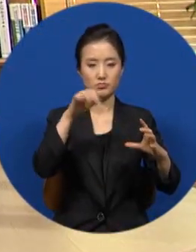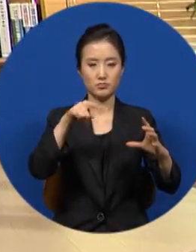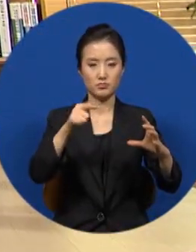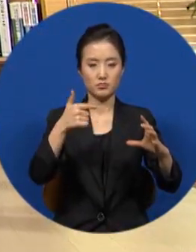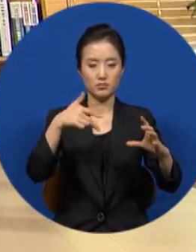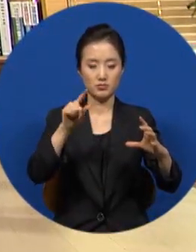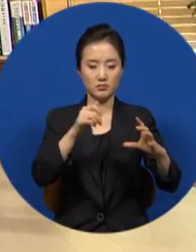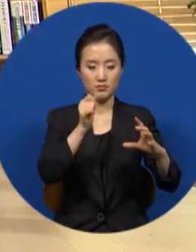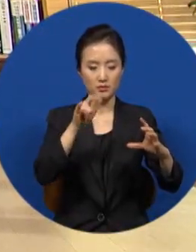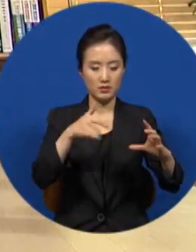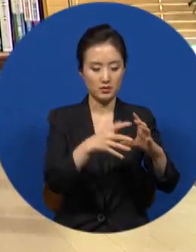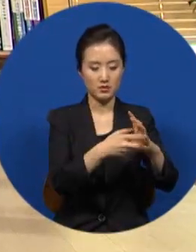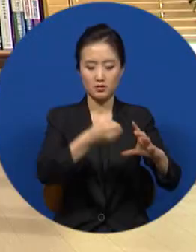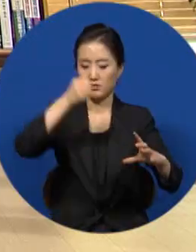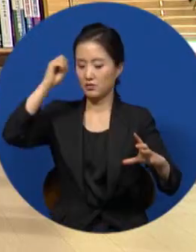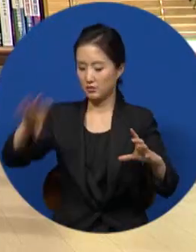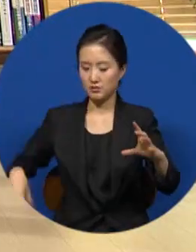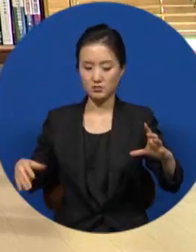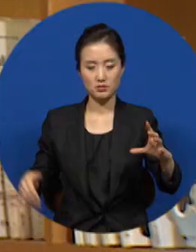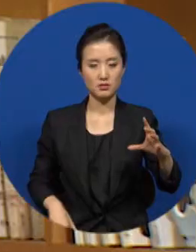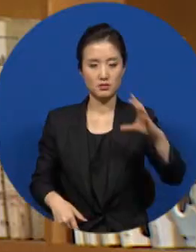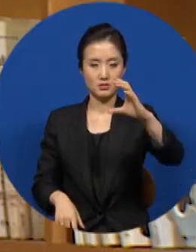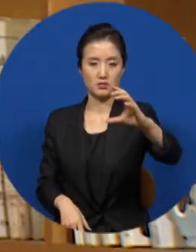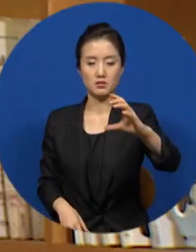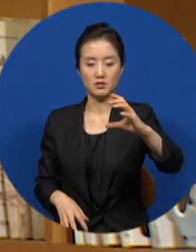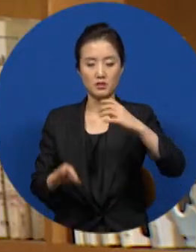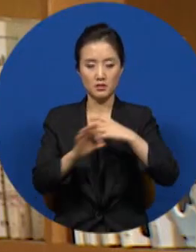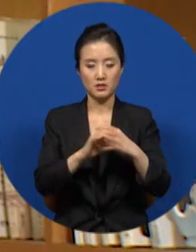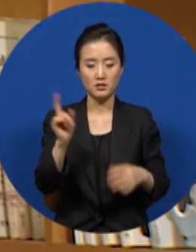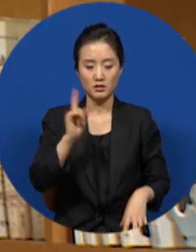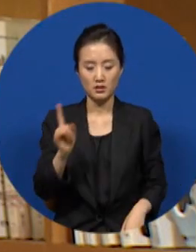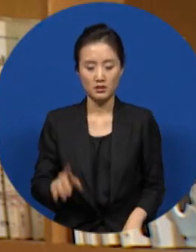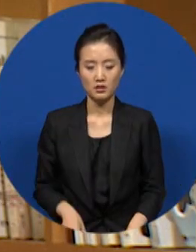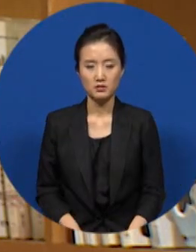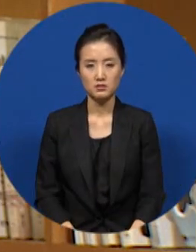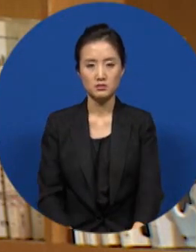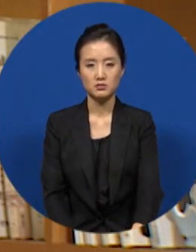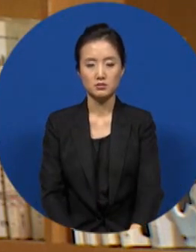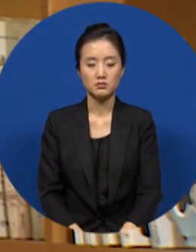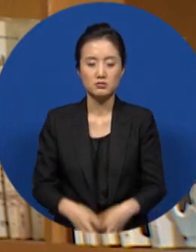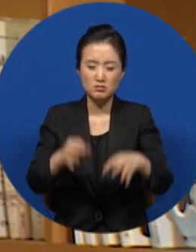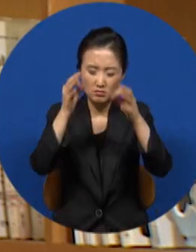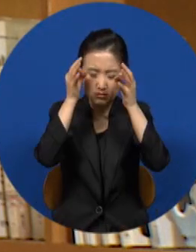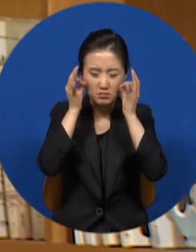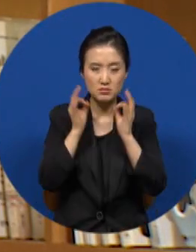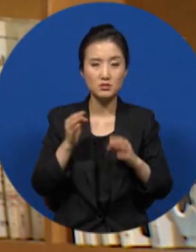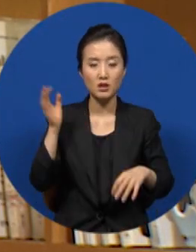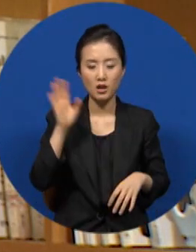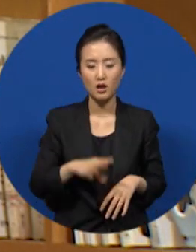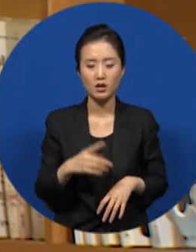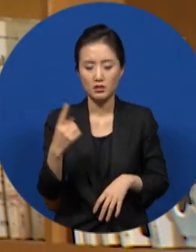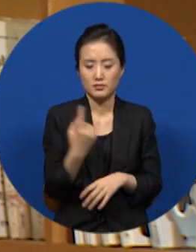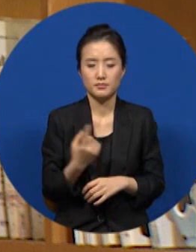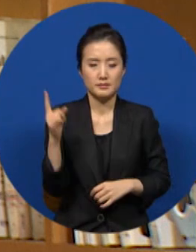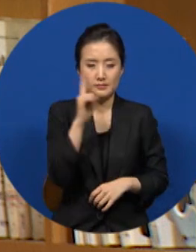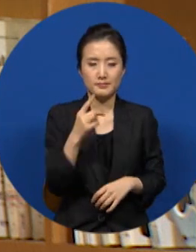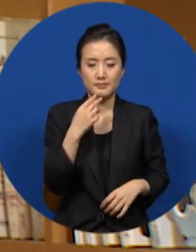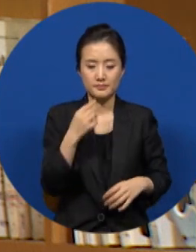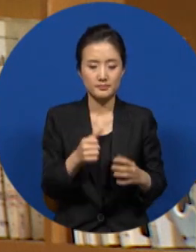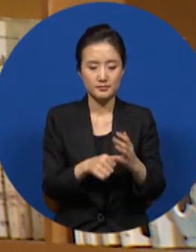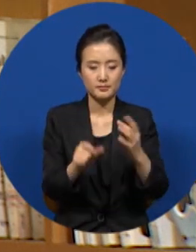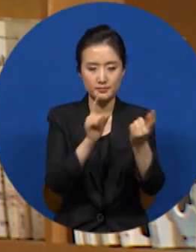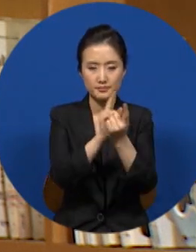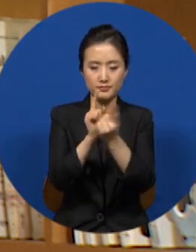지금. 원자가 가장 작은 단위인데 거기서부터 핵을 딱 드러내니까 아무도 없어요. nothing이야. 그런데 모든 물질을 나누면 nothing인 거죠.